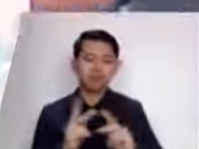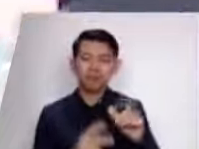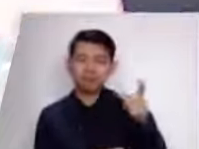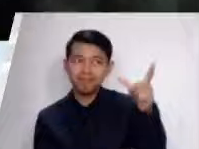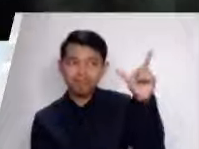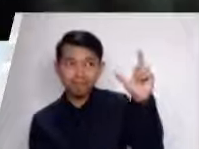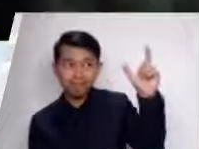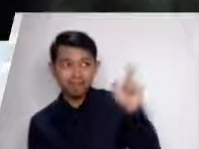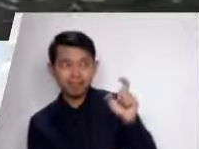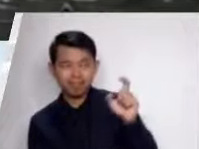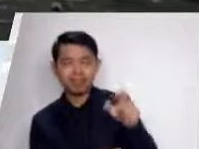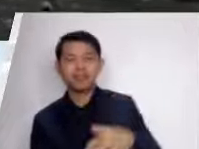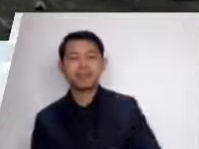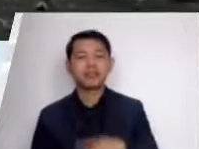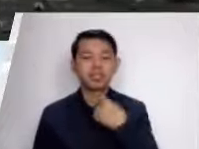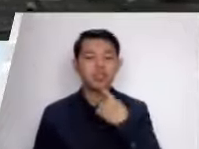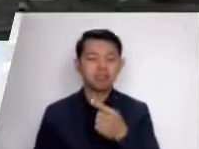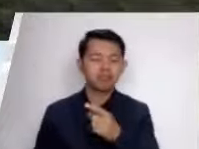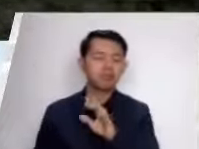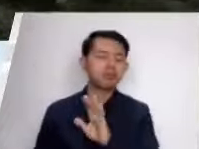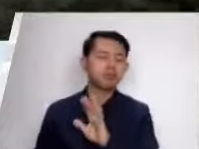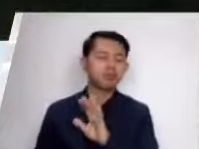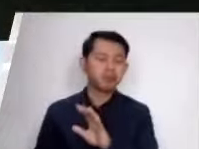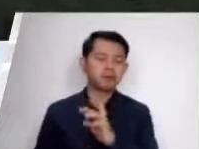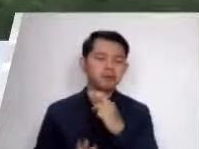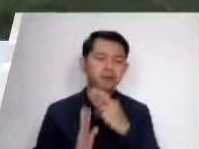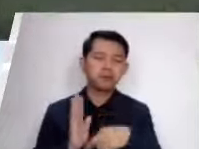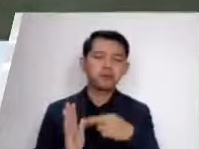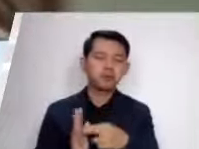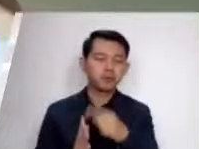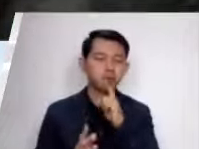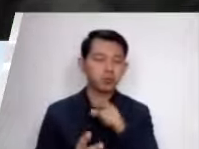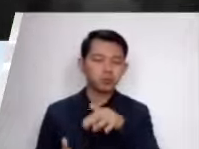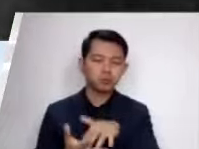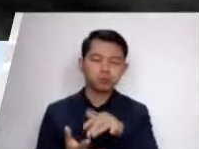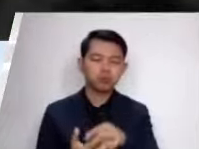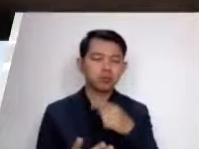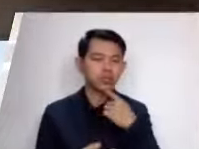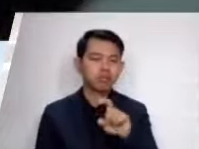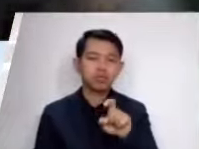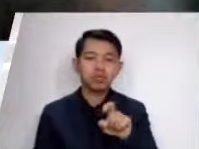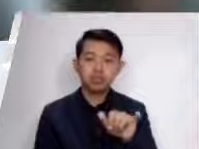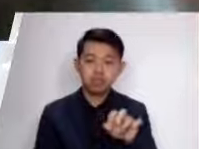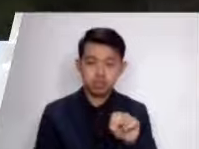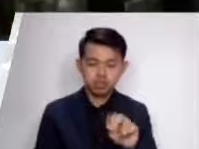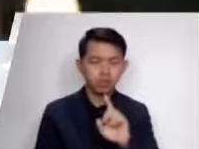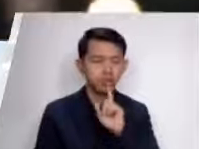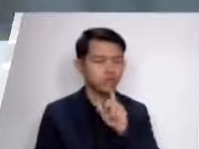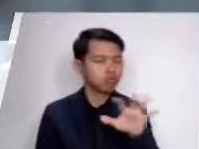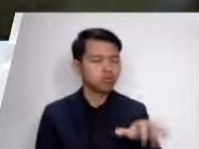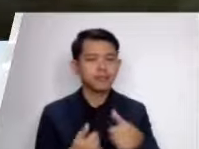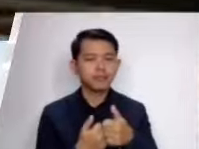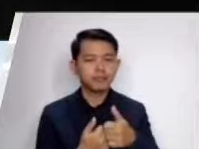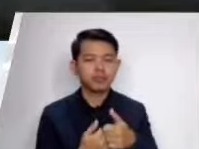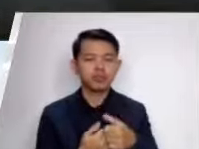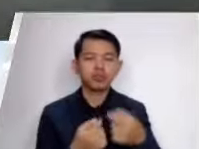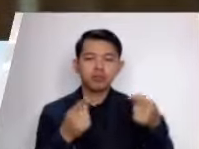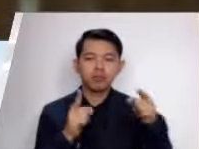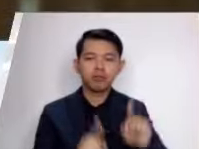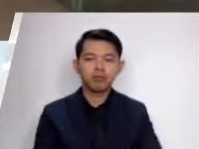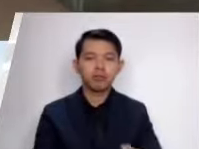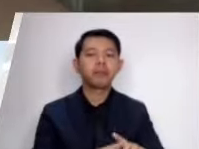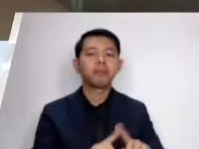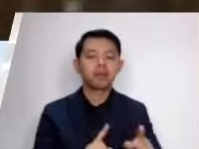nila ang kanilang mga role. Si Cian sinabing challenging man ang takbuhan at fight scenes na enjoy raw niyang kunan